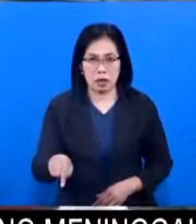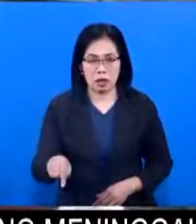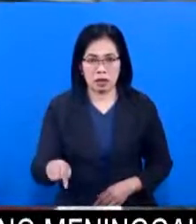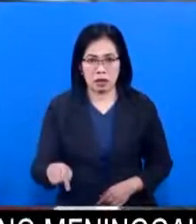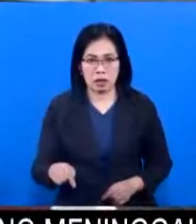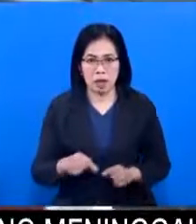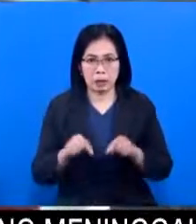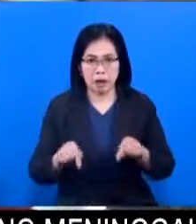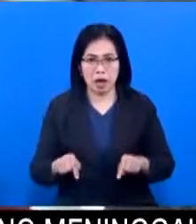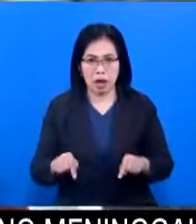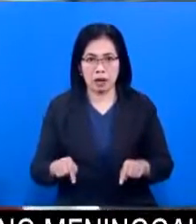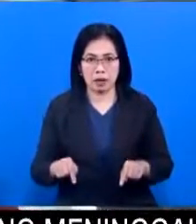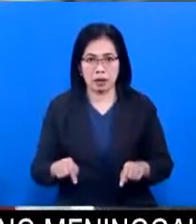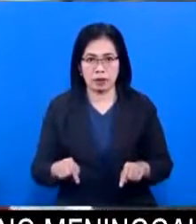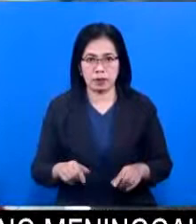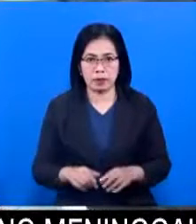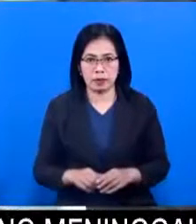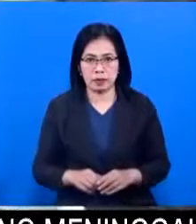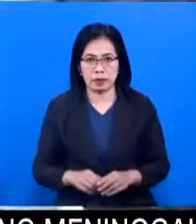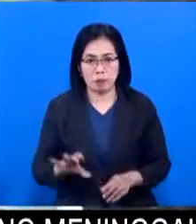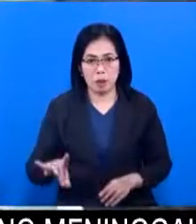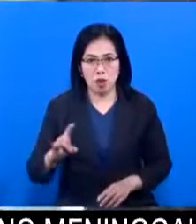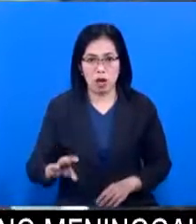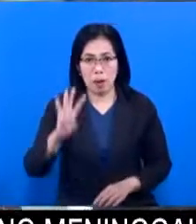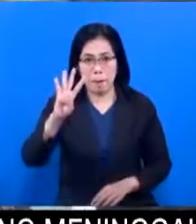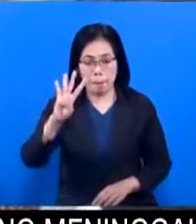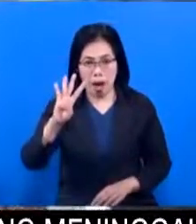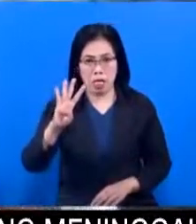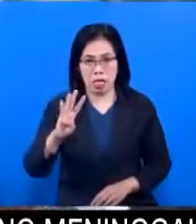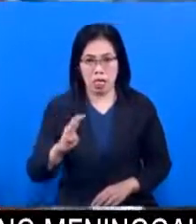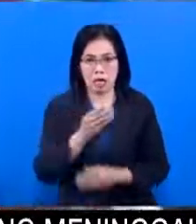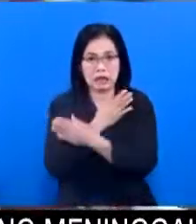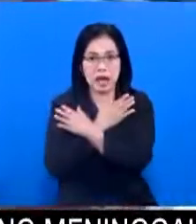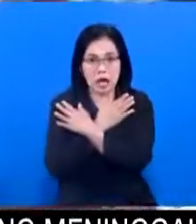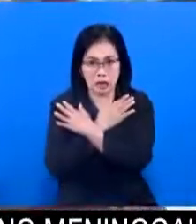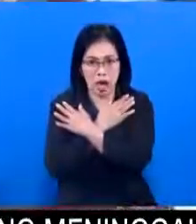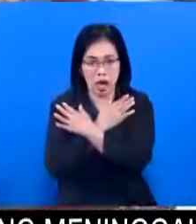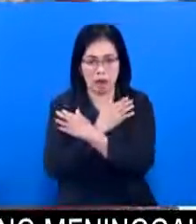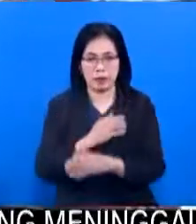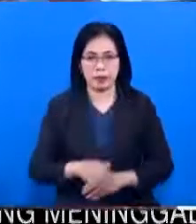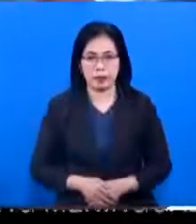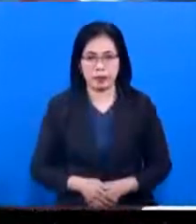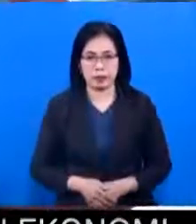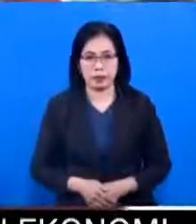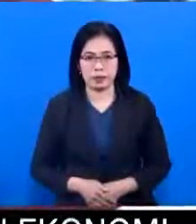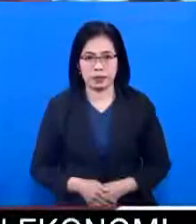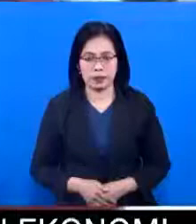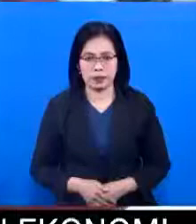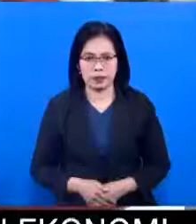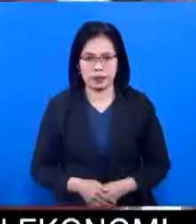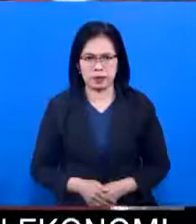ini kita menemukan 4 jenazah yang mana sudah kita evakuasi dan